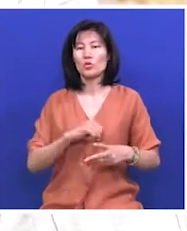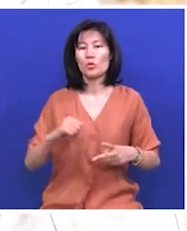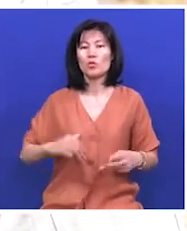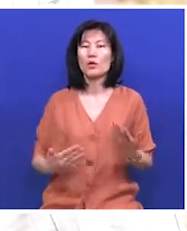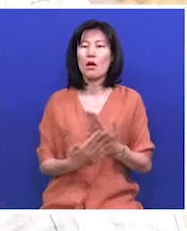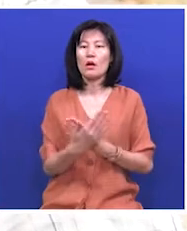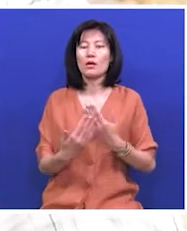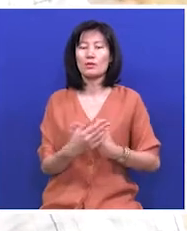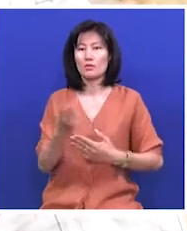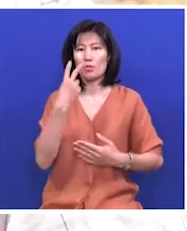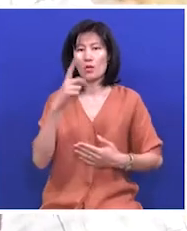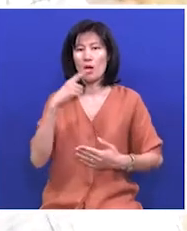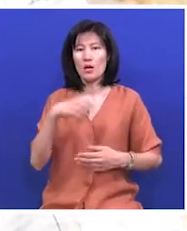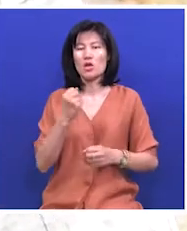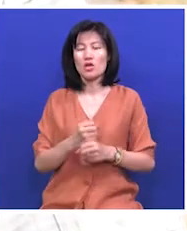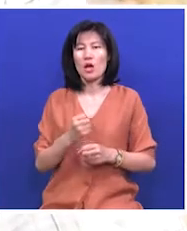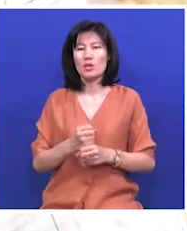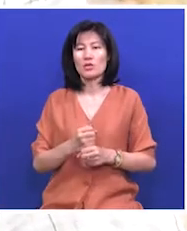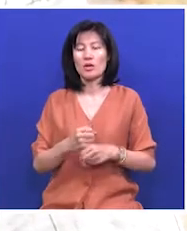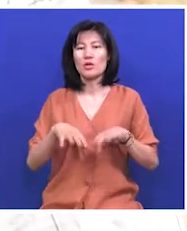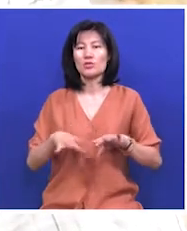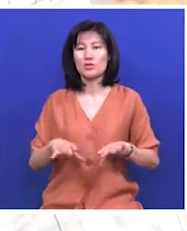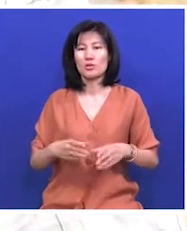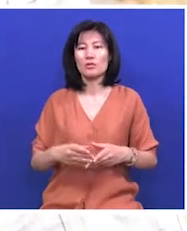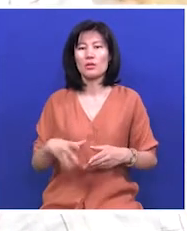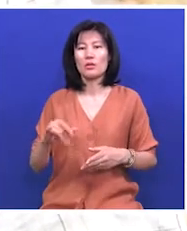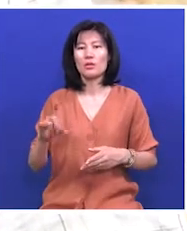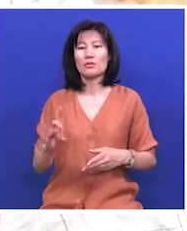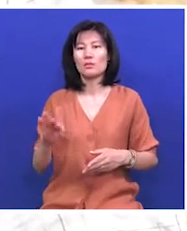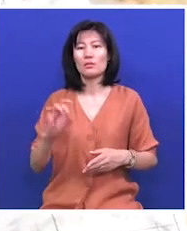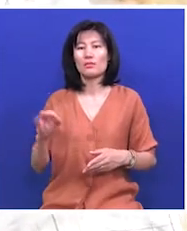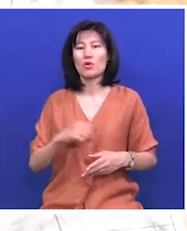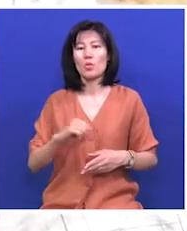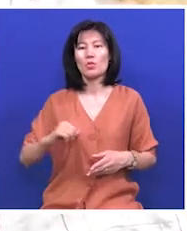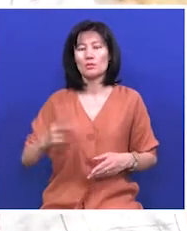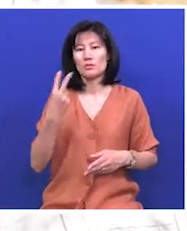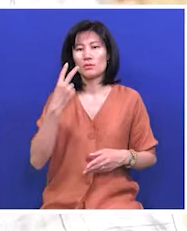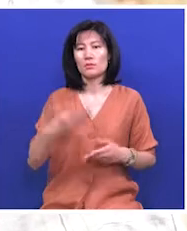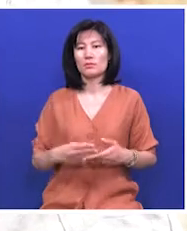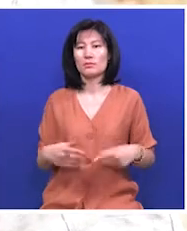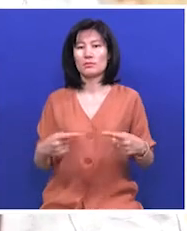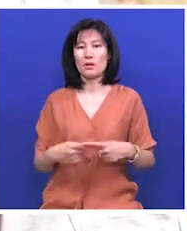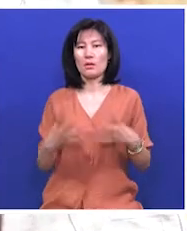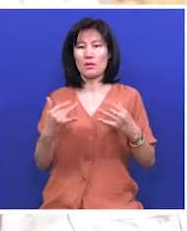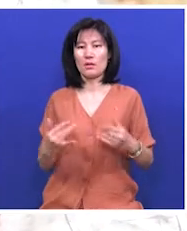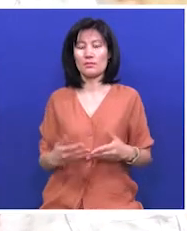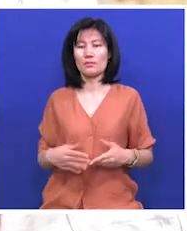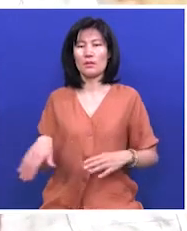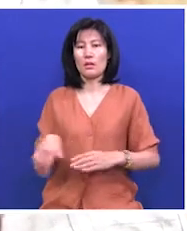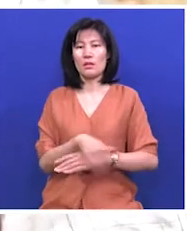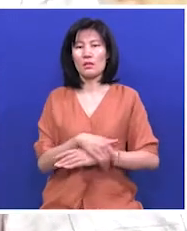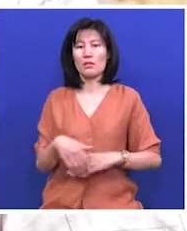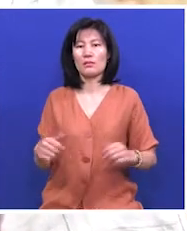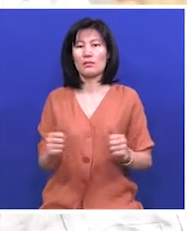келіп өз несіне айтты алла сабыр берсін деп 3 рет келді міне дәл мені